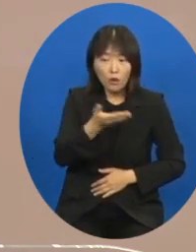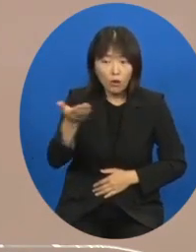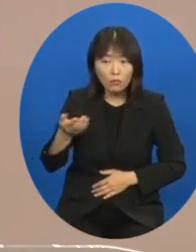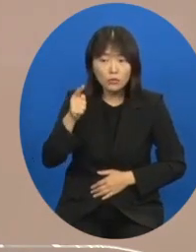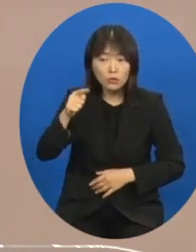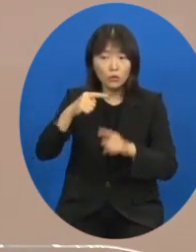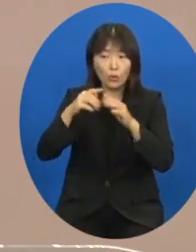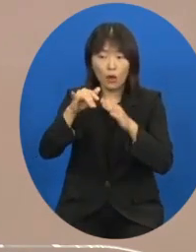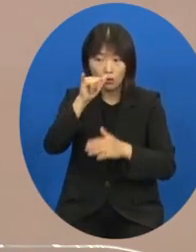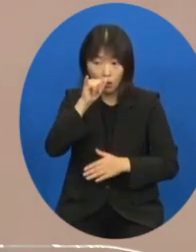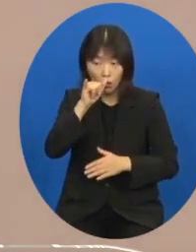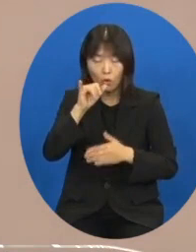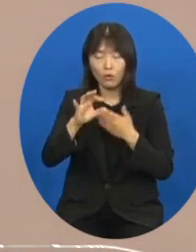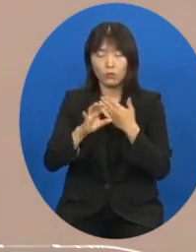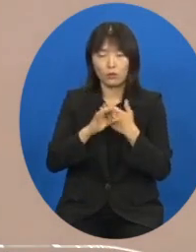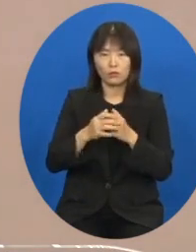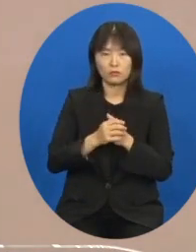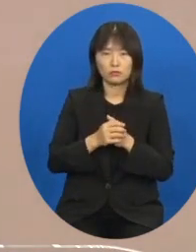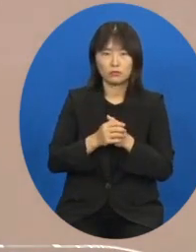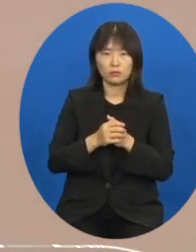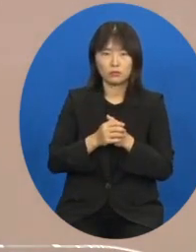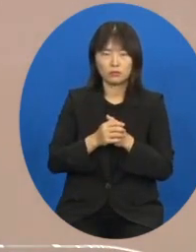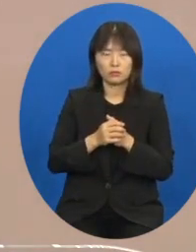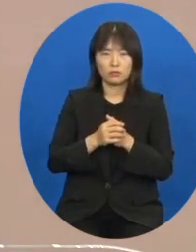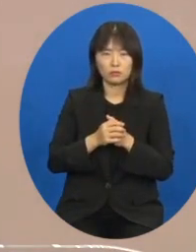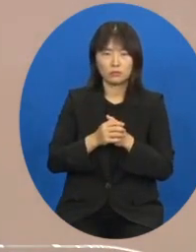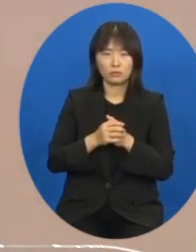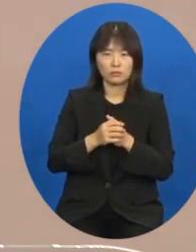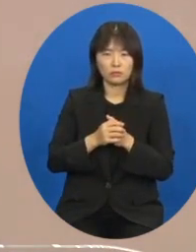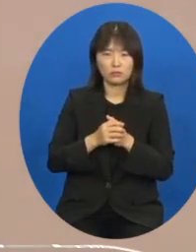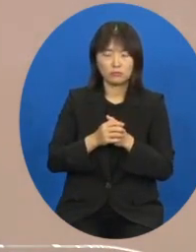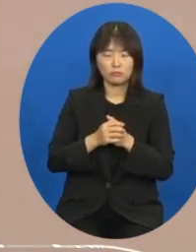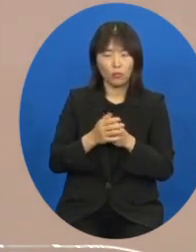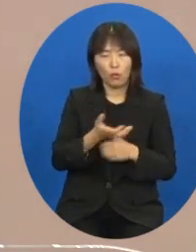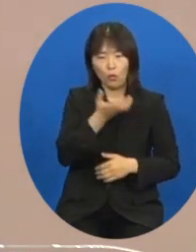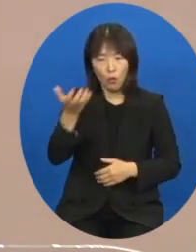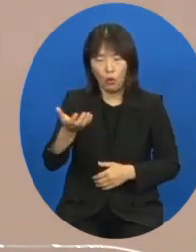교회가 있다 그러면 얼마든지 가실 수 있겠죠. 그죠?